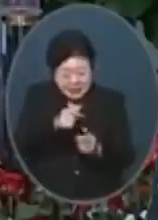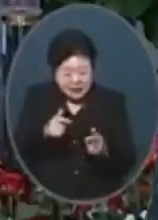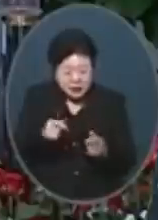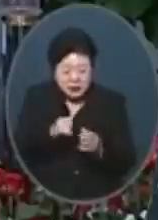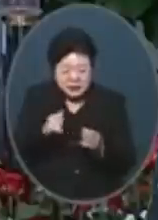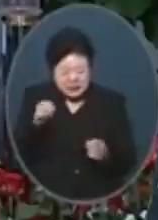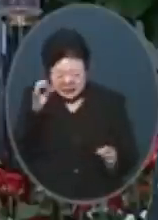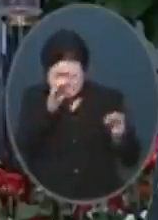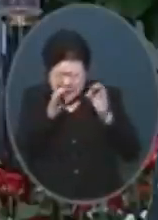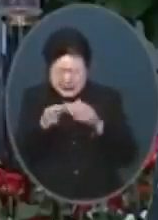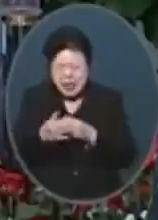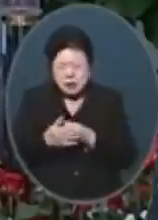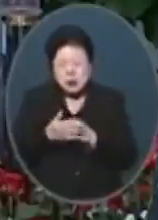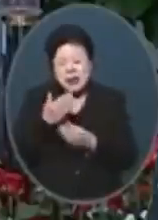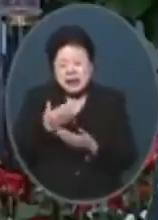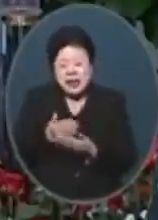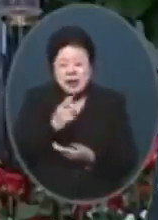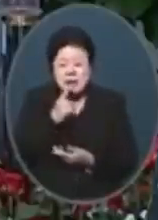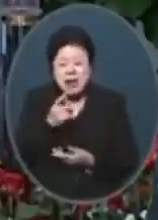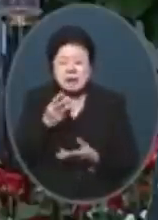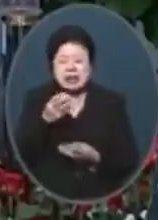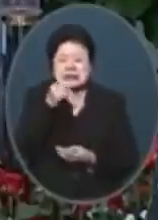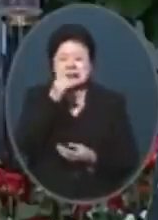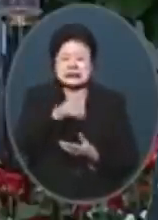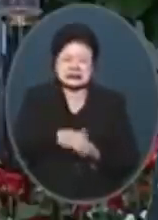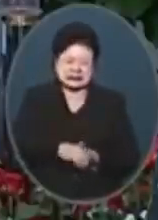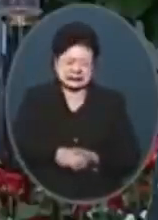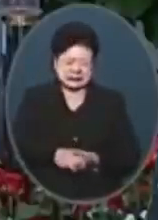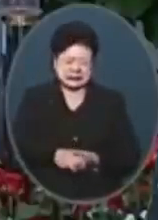사람을 찾아가 도움을 청하는 사람들이 많습니다.